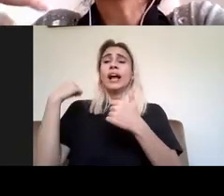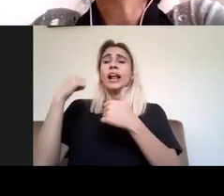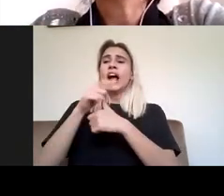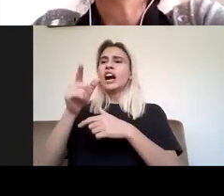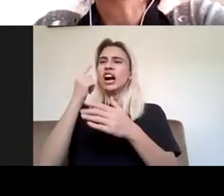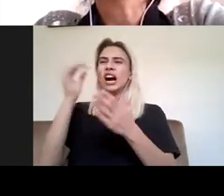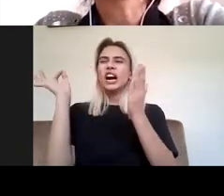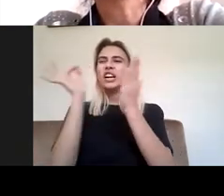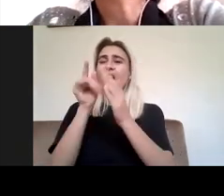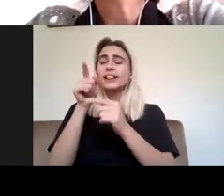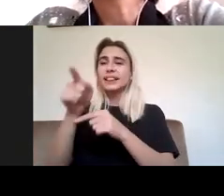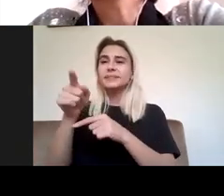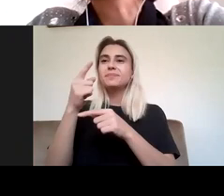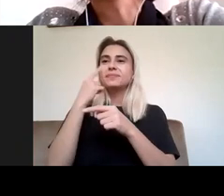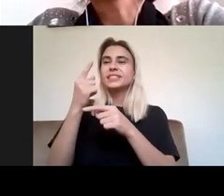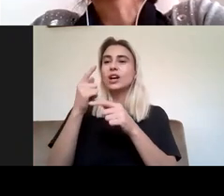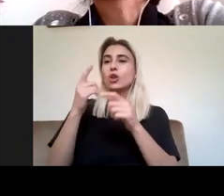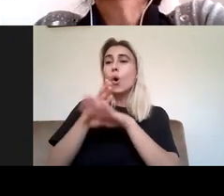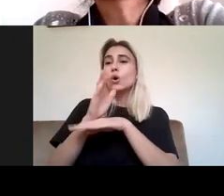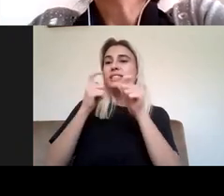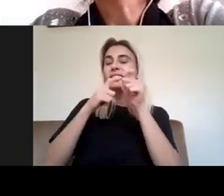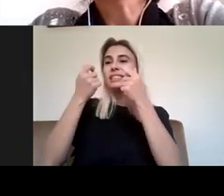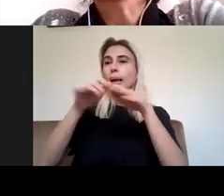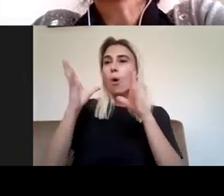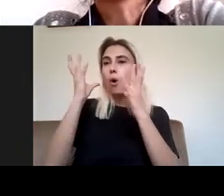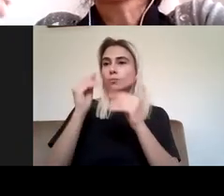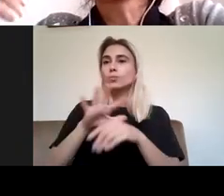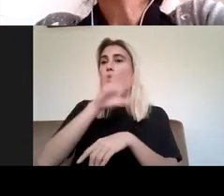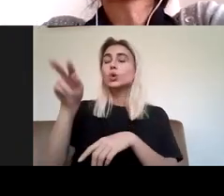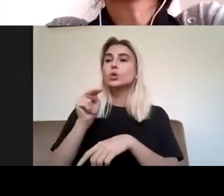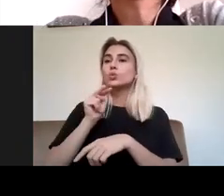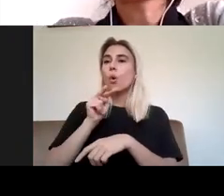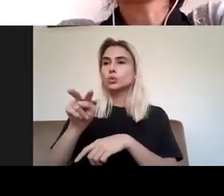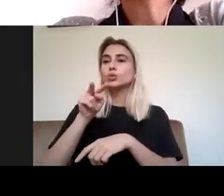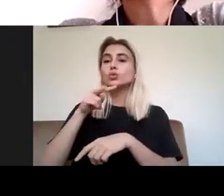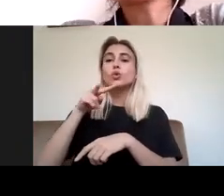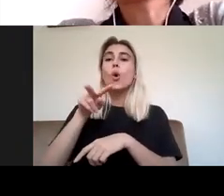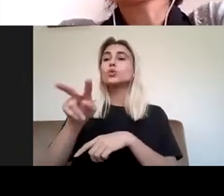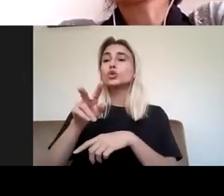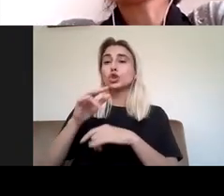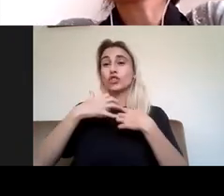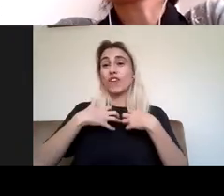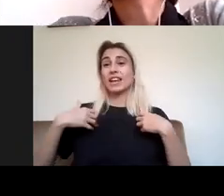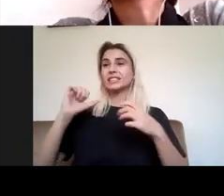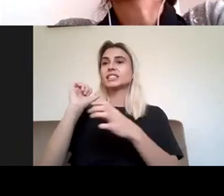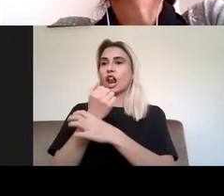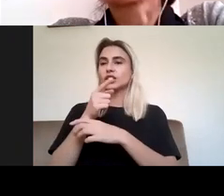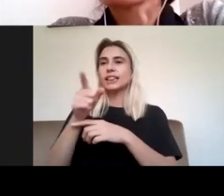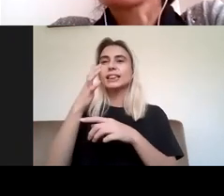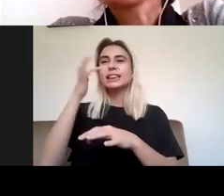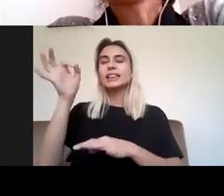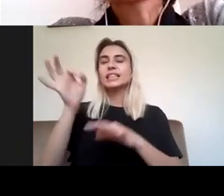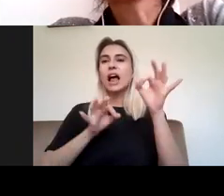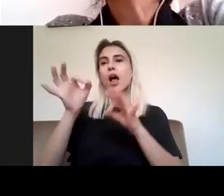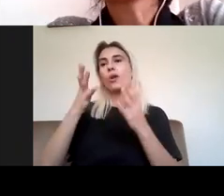ve rampa sistemlerinin doğru şekilde oluşması bütün yolcuların yolculuk güvenliğini sağlayacak şekilde zaten dizayn edilmiş